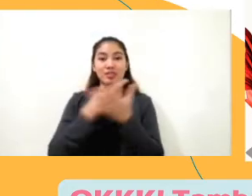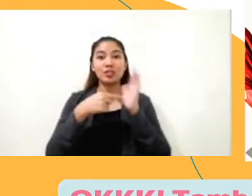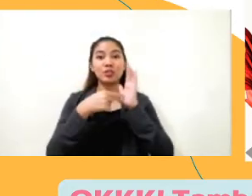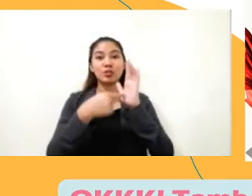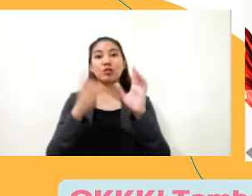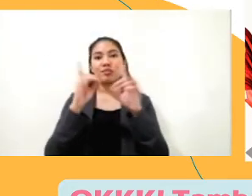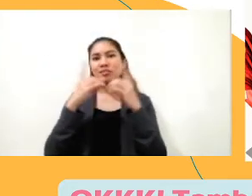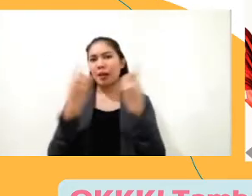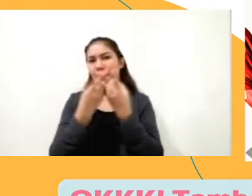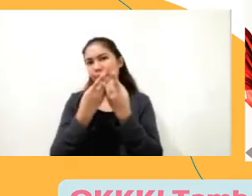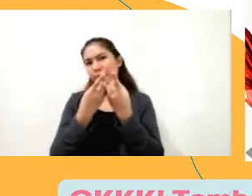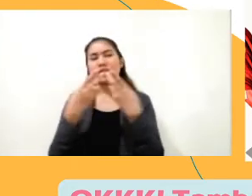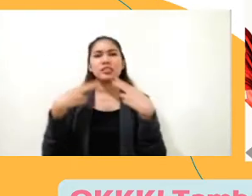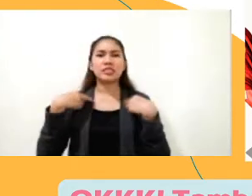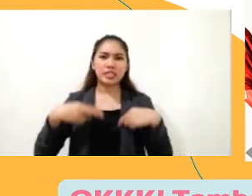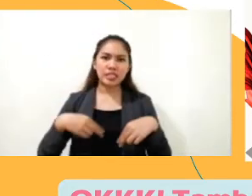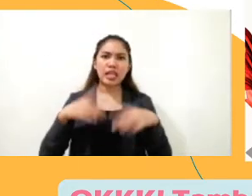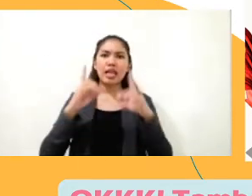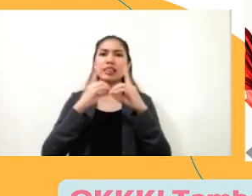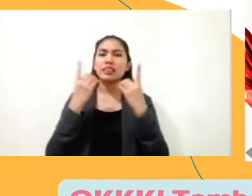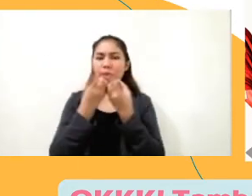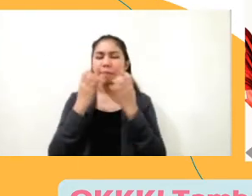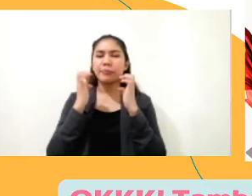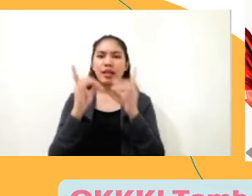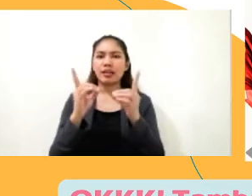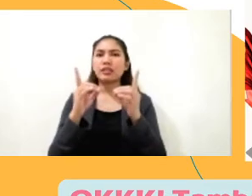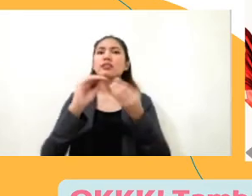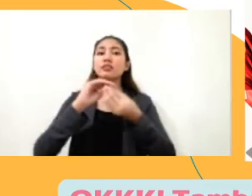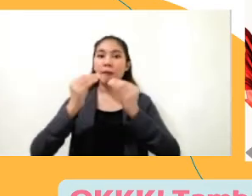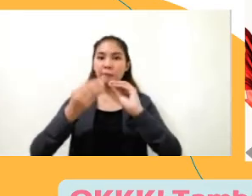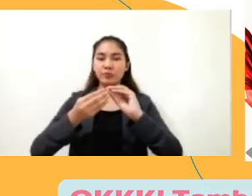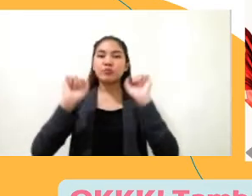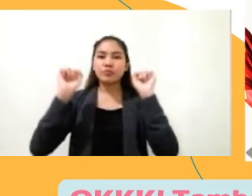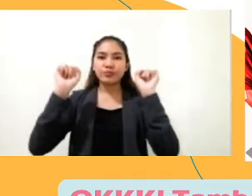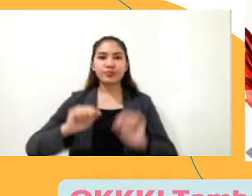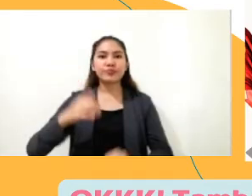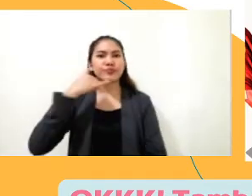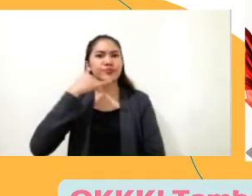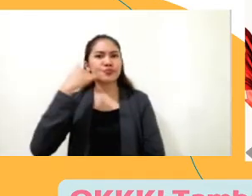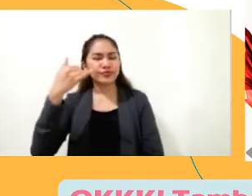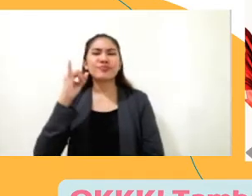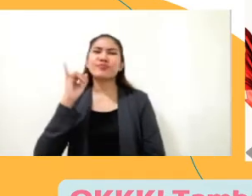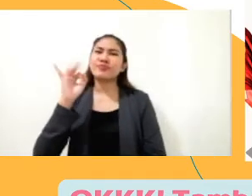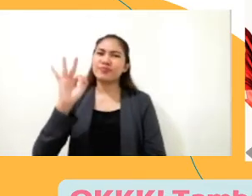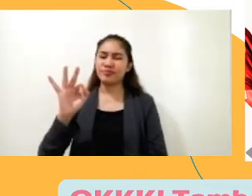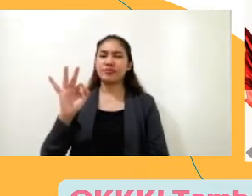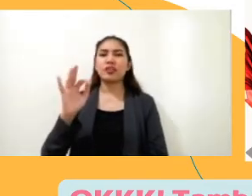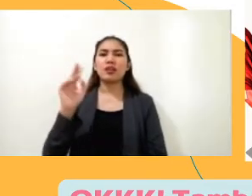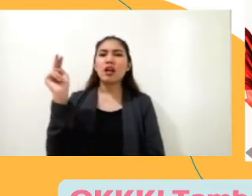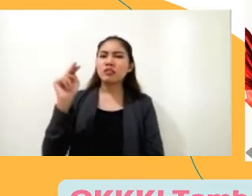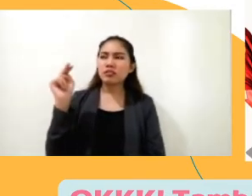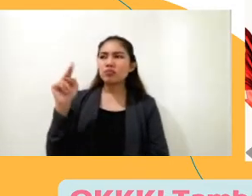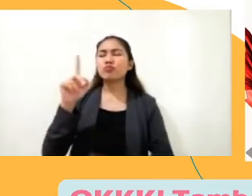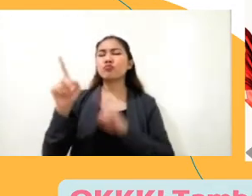may DepEd hotlines din tayo na pwede nating lapitan o tawagan para sa ating